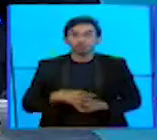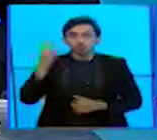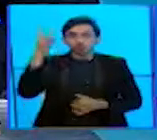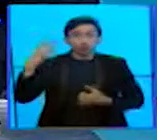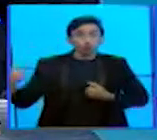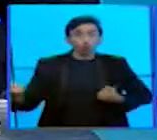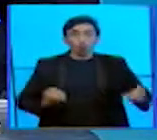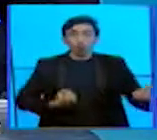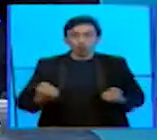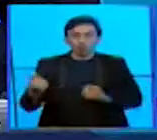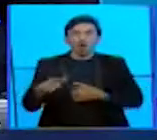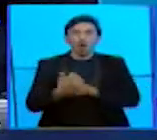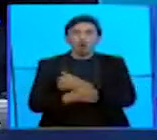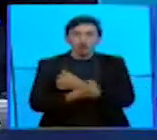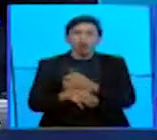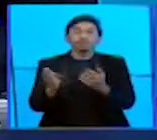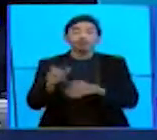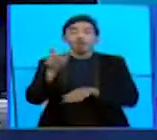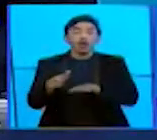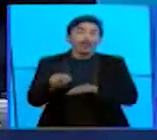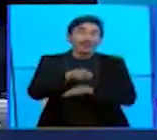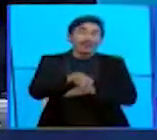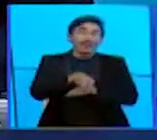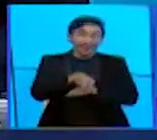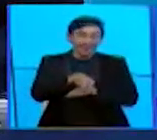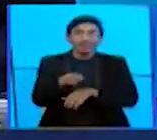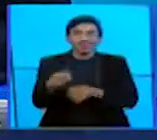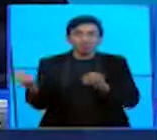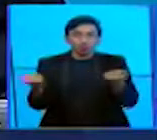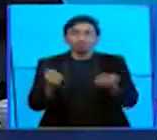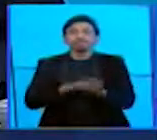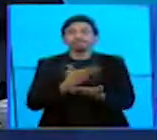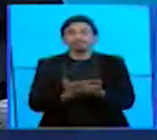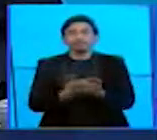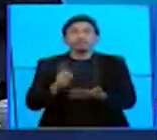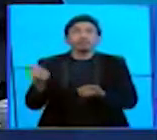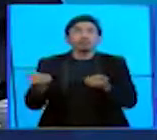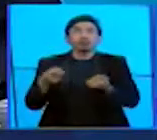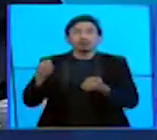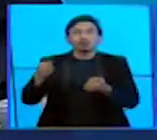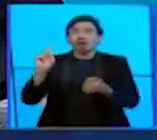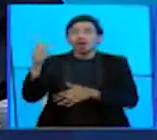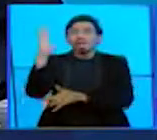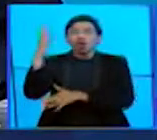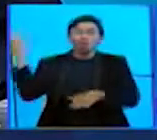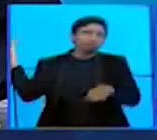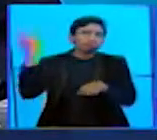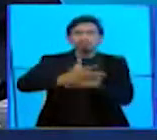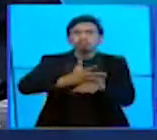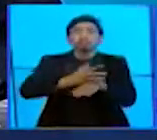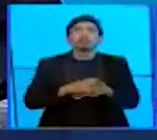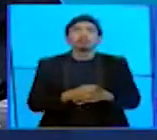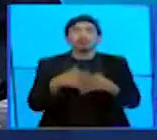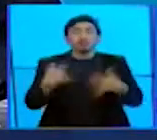Seorang sopir truk terluka parah, sementara kernet truk tewas saat truk mereka kendarai tertimpa pohon tumbang. Evakuasi